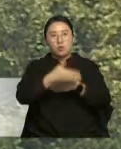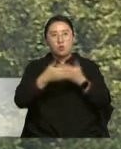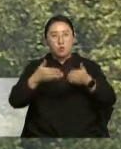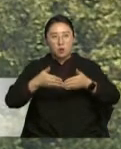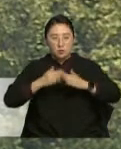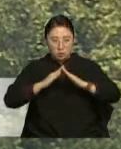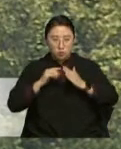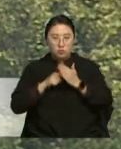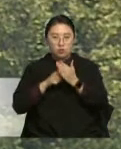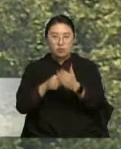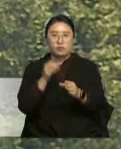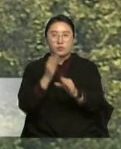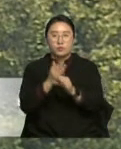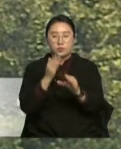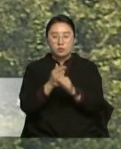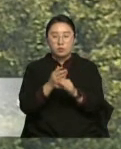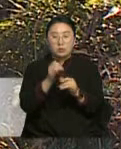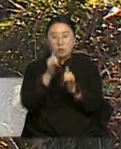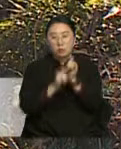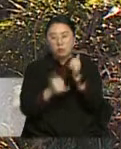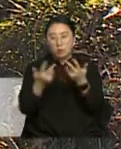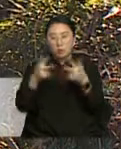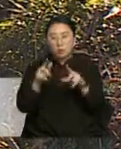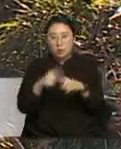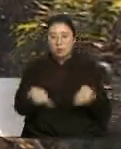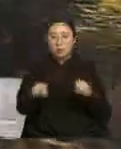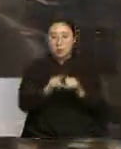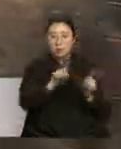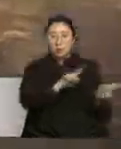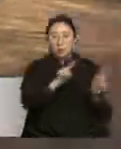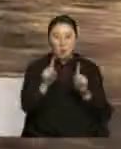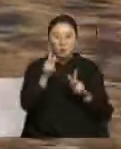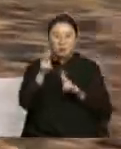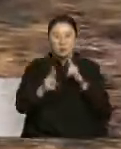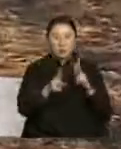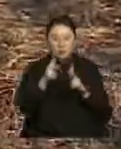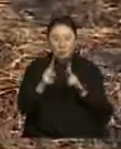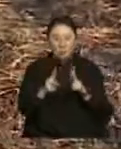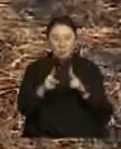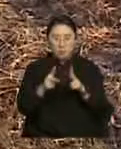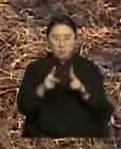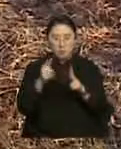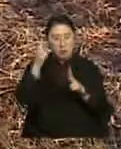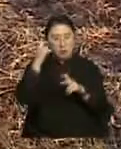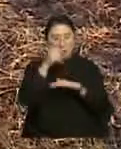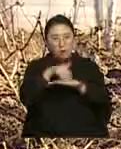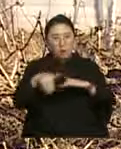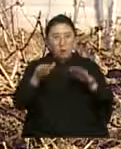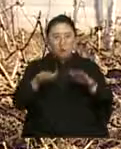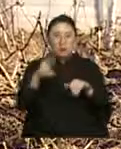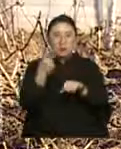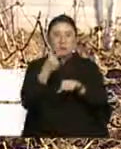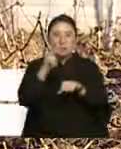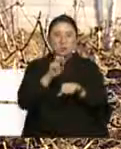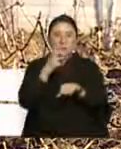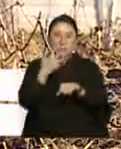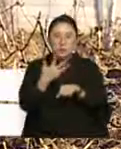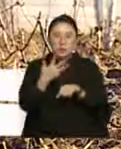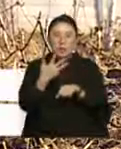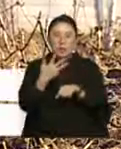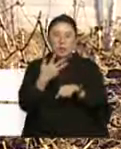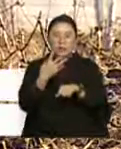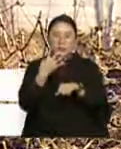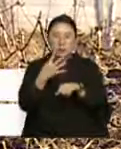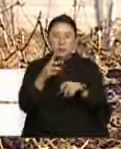있습니다. 암사 역사공원 조성과 함께 복원 사업이 계획됐던 구암서원. 오는 2024년 암사